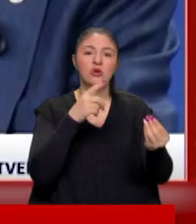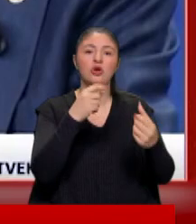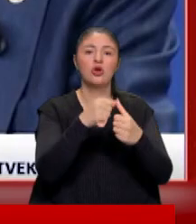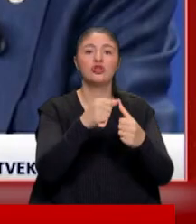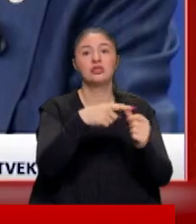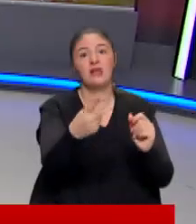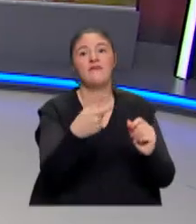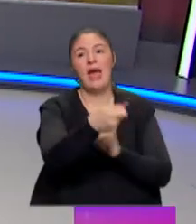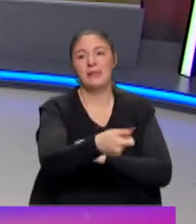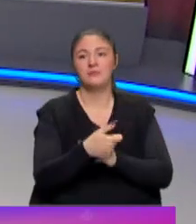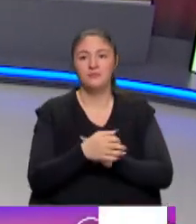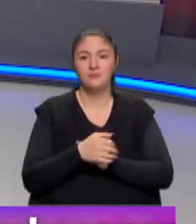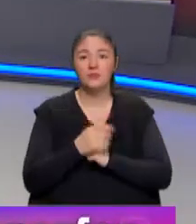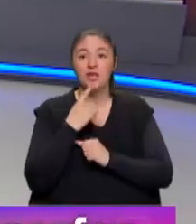verdim.